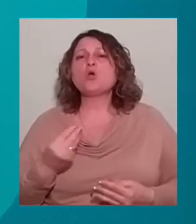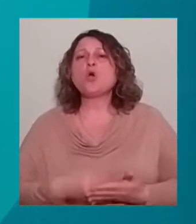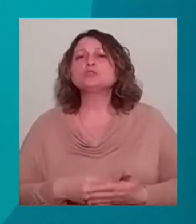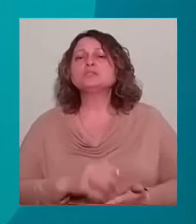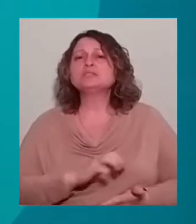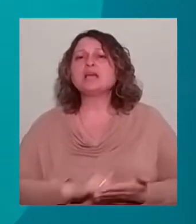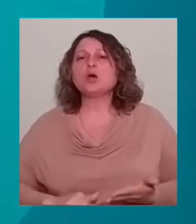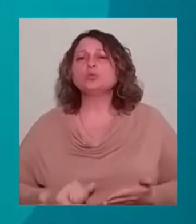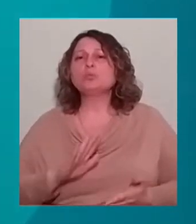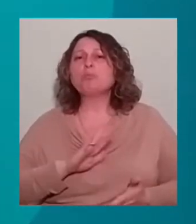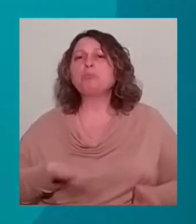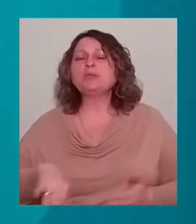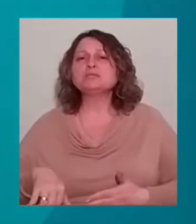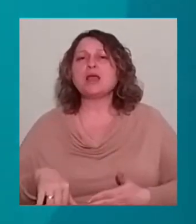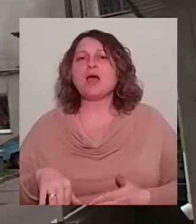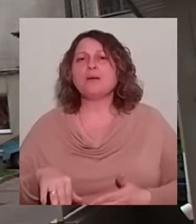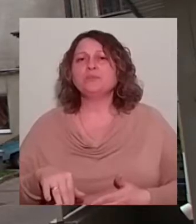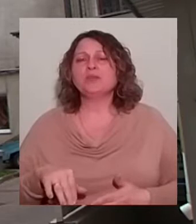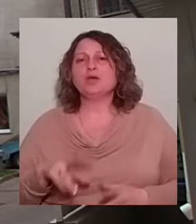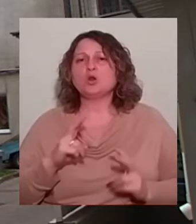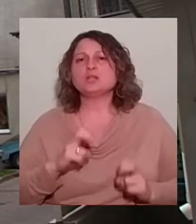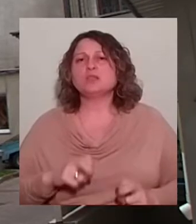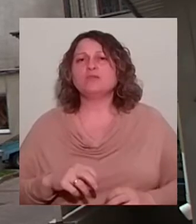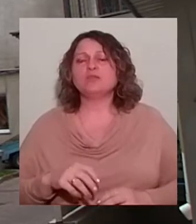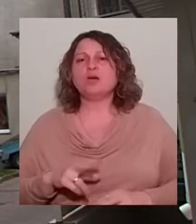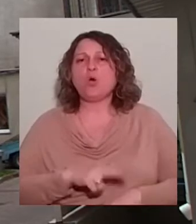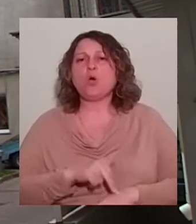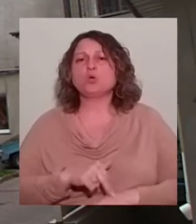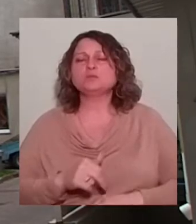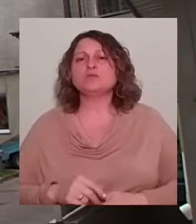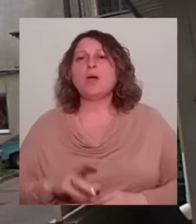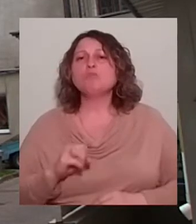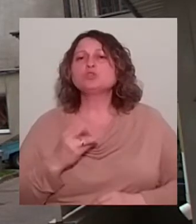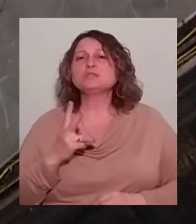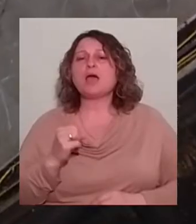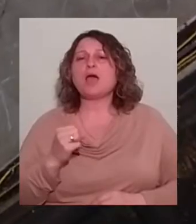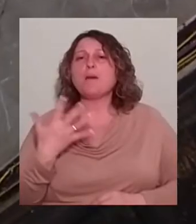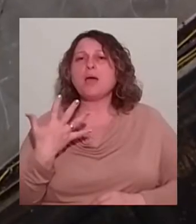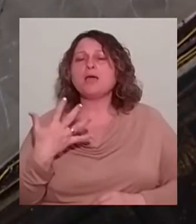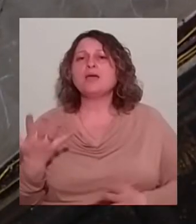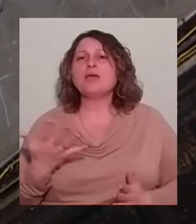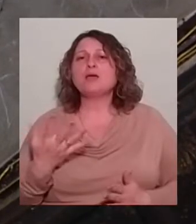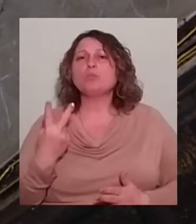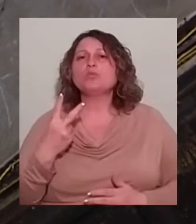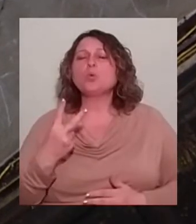після розслідування правоохоронців. На Пушкінській 5 від пожежі, яка сталася 2 березня, пошкодили щитки